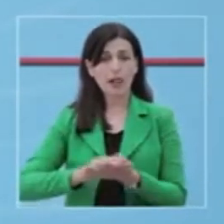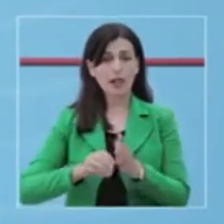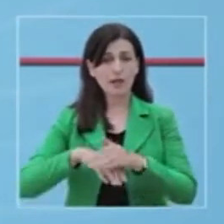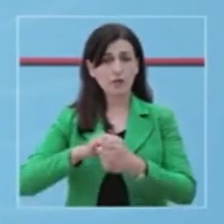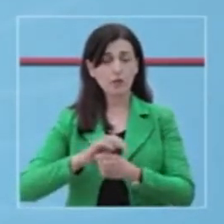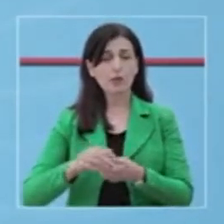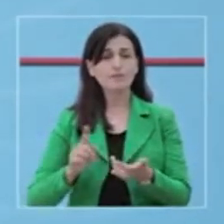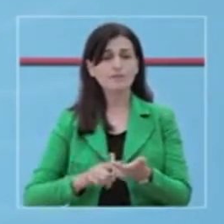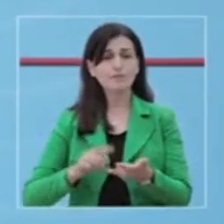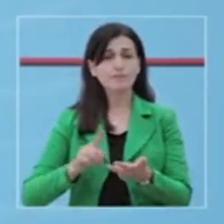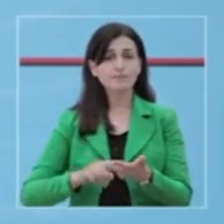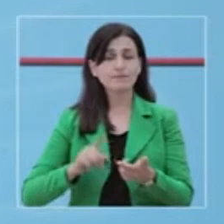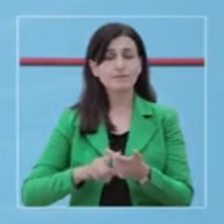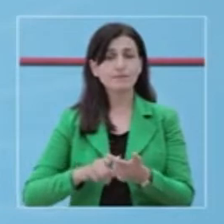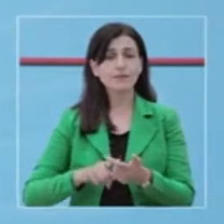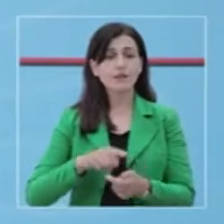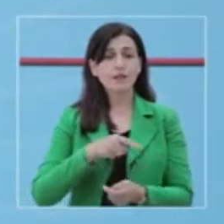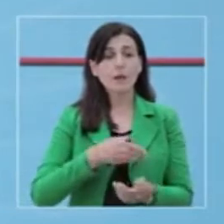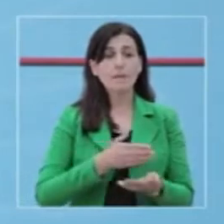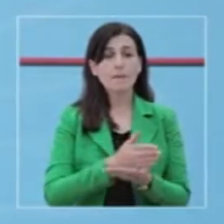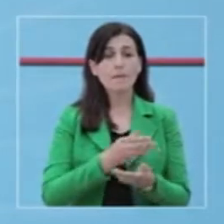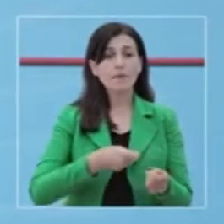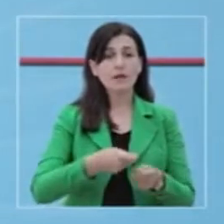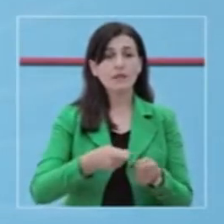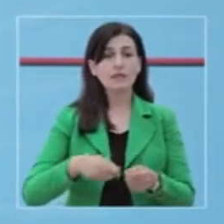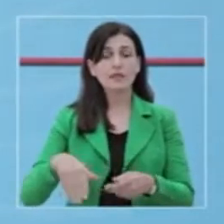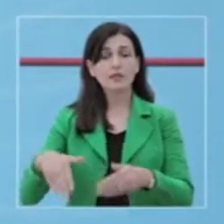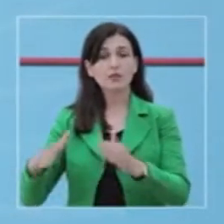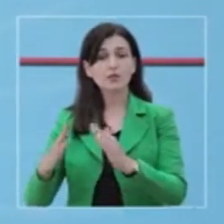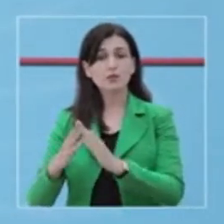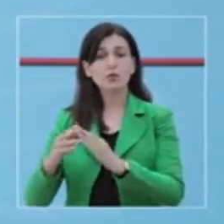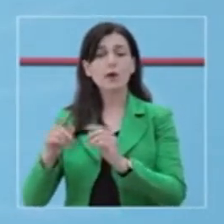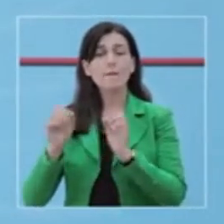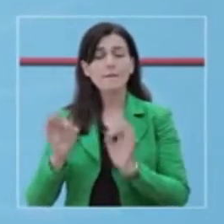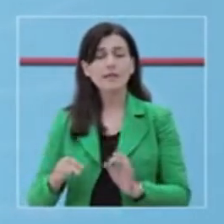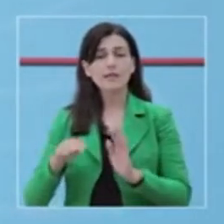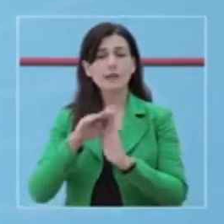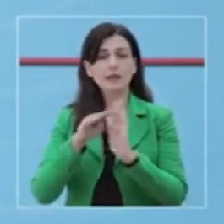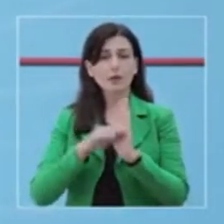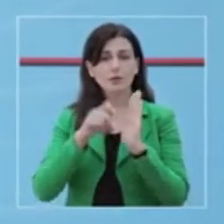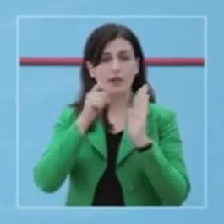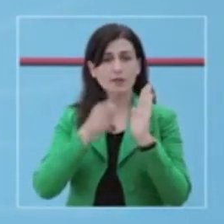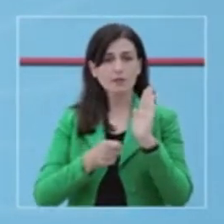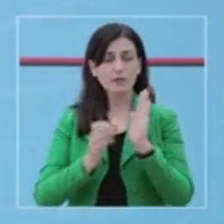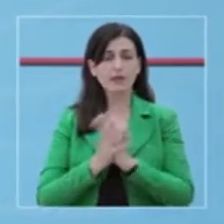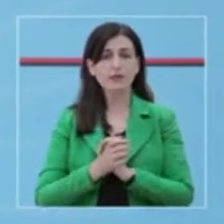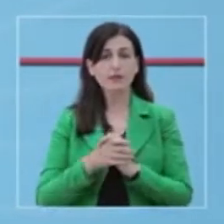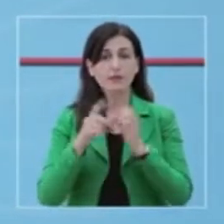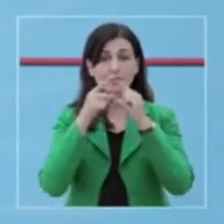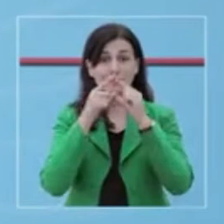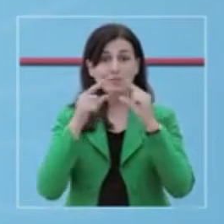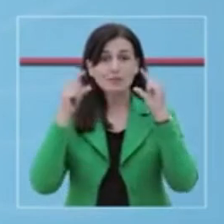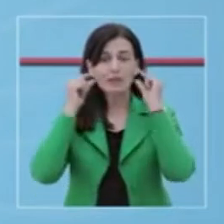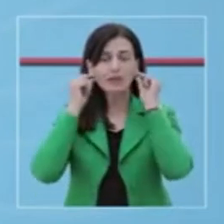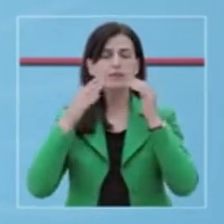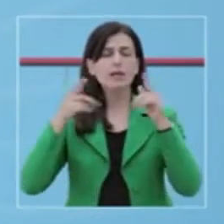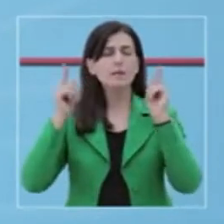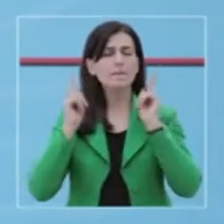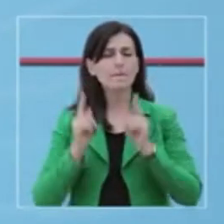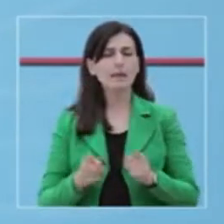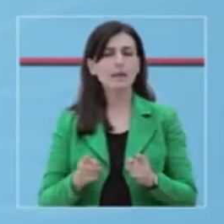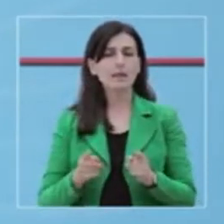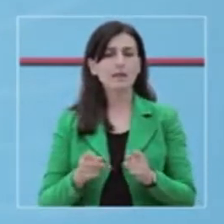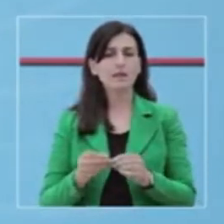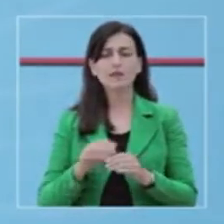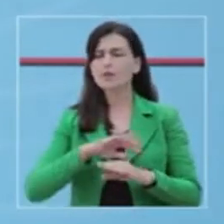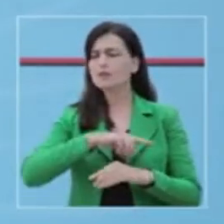lajmë duart vazhdimisht, bizneset dhe institucionet të respektojnë protokollet e përcaktuara. Maskat janë një domosdoshmëri për